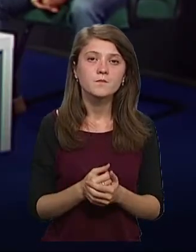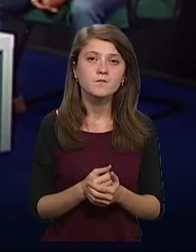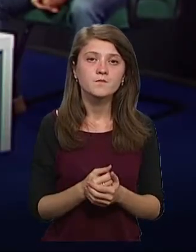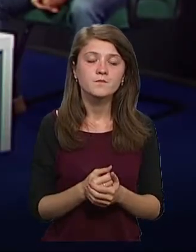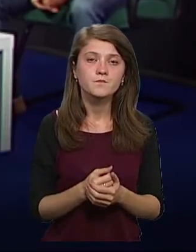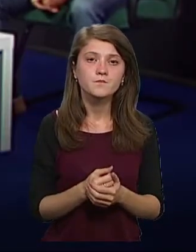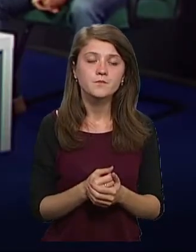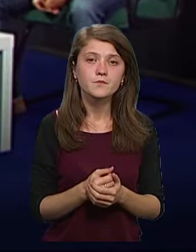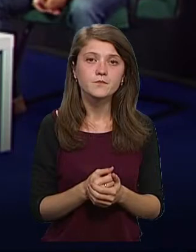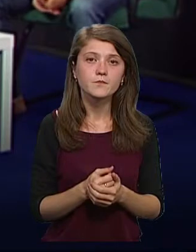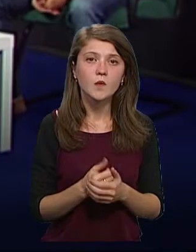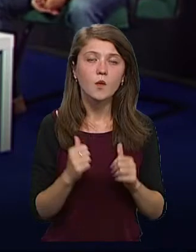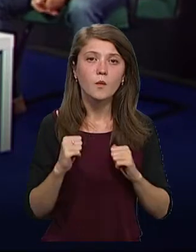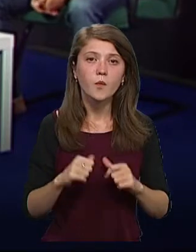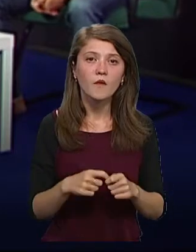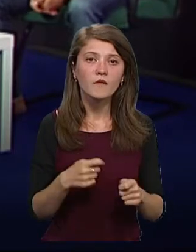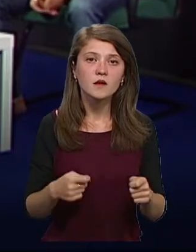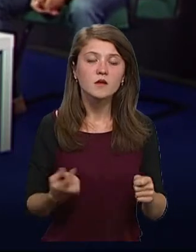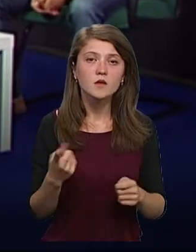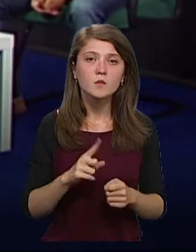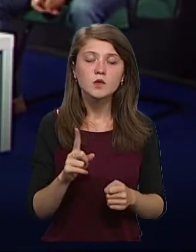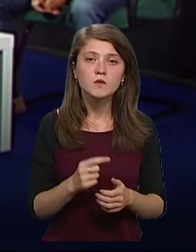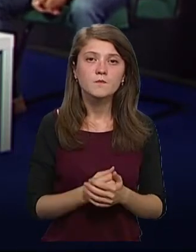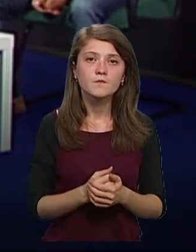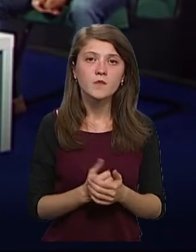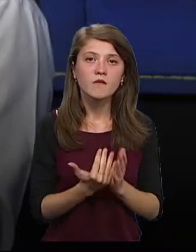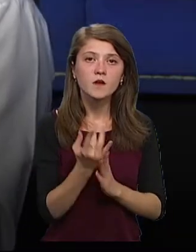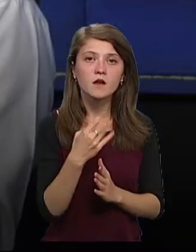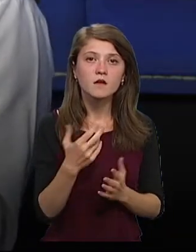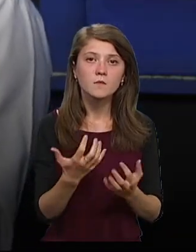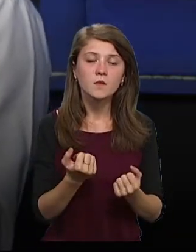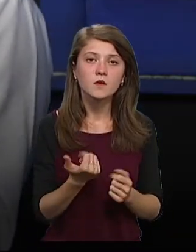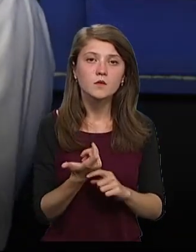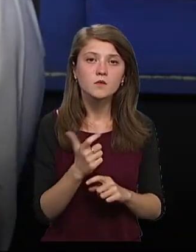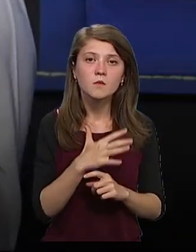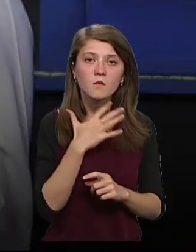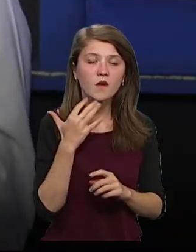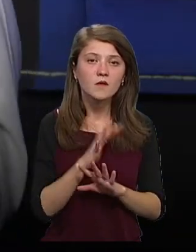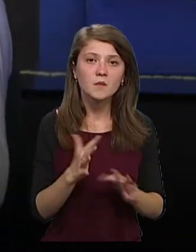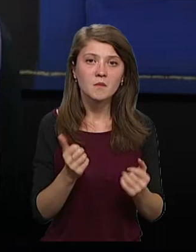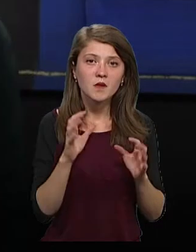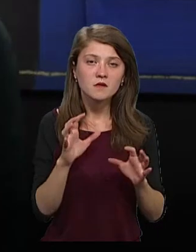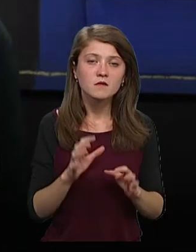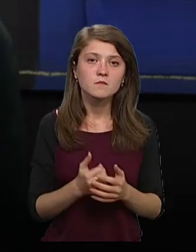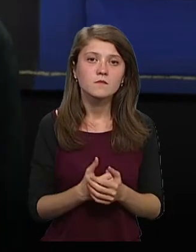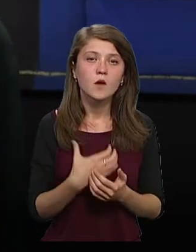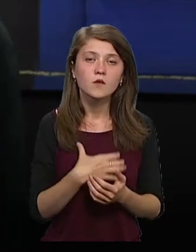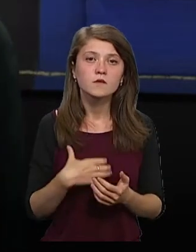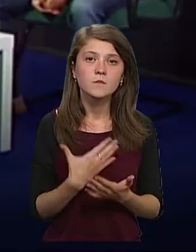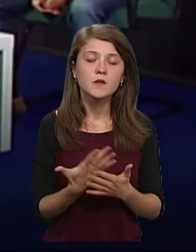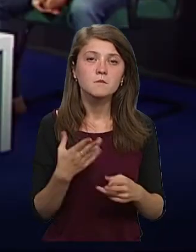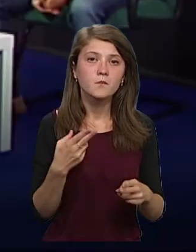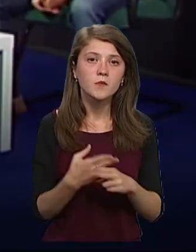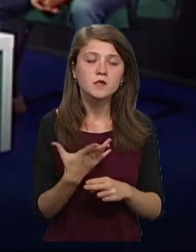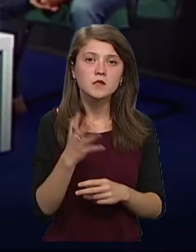відбувалися таке уповільнення свого етапу. Роду, тому що Верховна Рада не приймала дуже багато законів. Так от для того, щоб швидше... Назві хоча б основні перешкоди